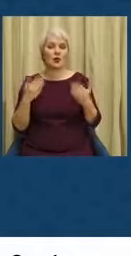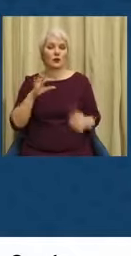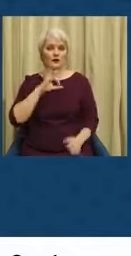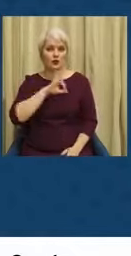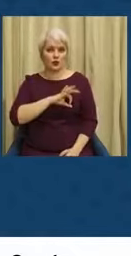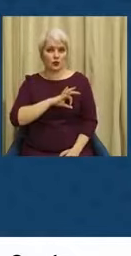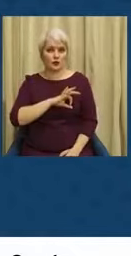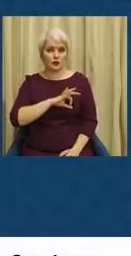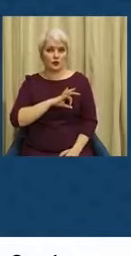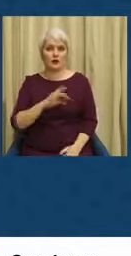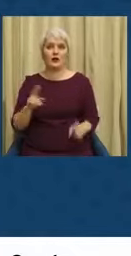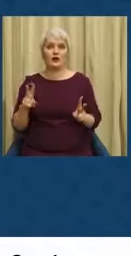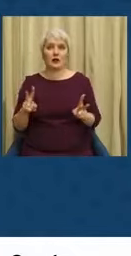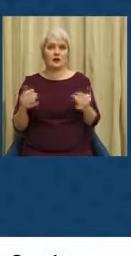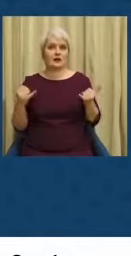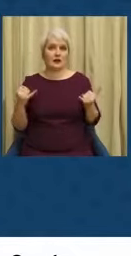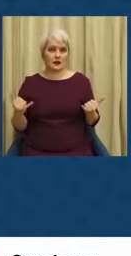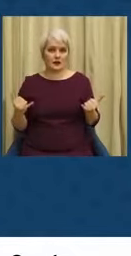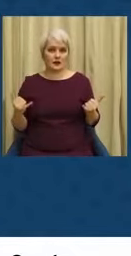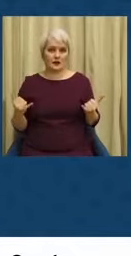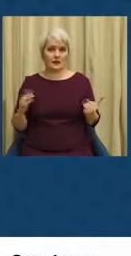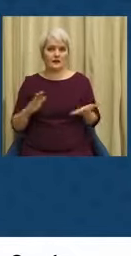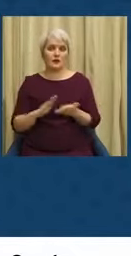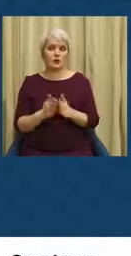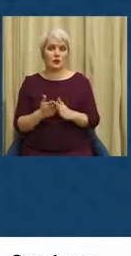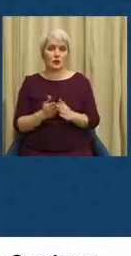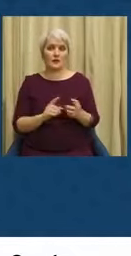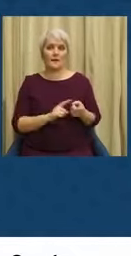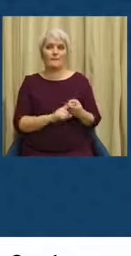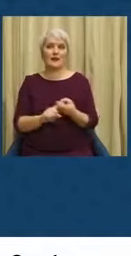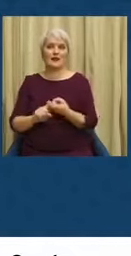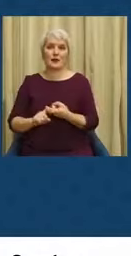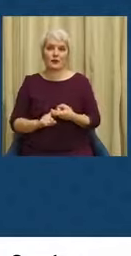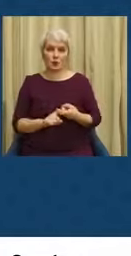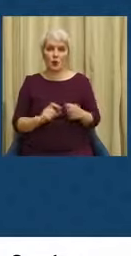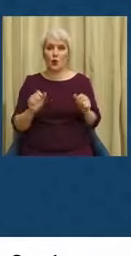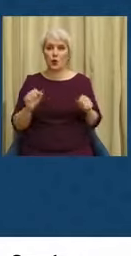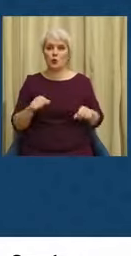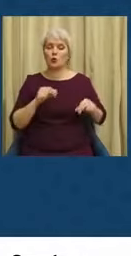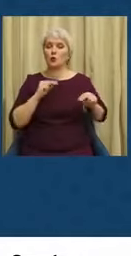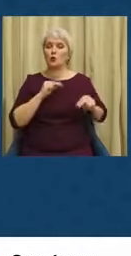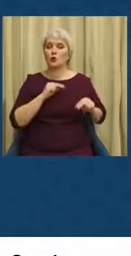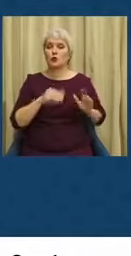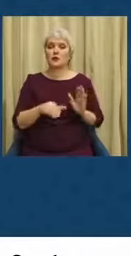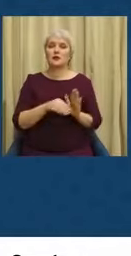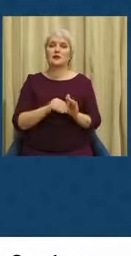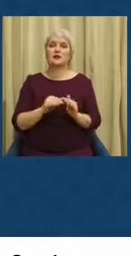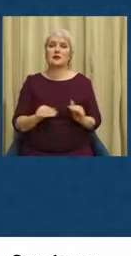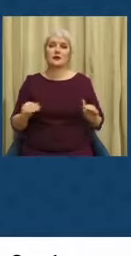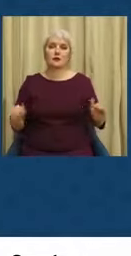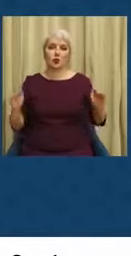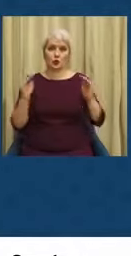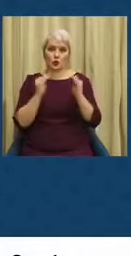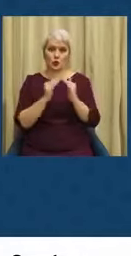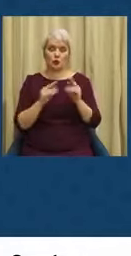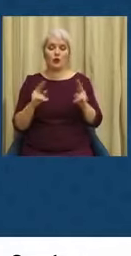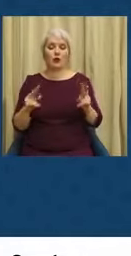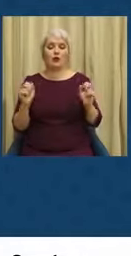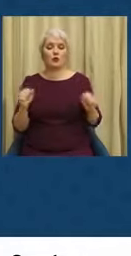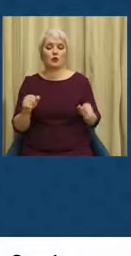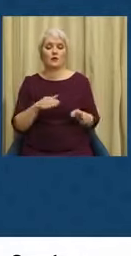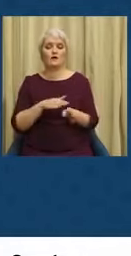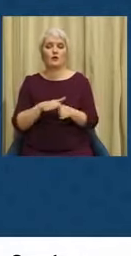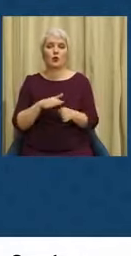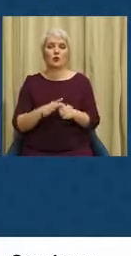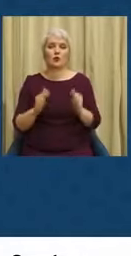використовувати, як наразі в ситуації з пандемією вони можуть працювати з дітьми вдома, як вони можуть